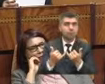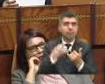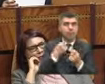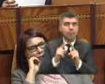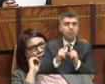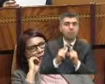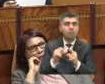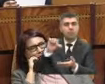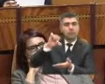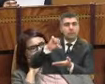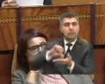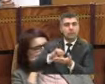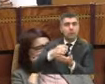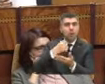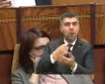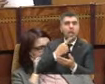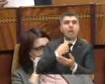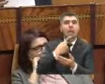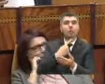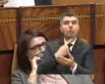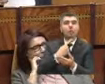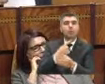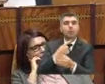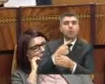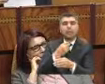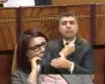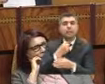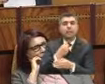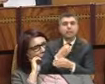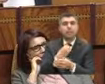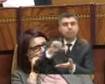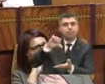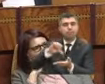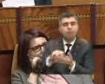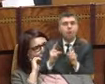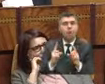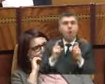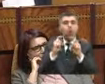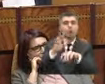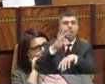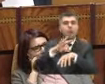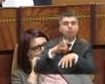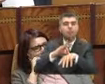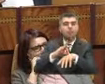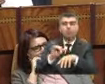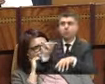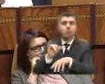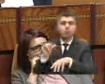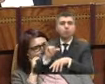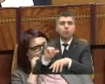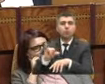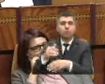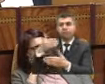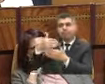السرطان بالناظور اللي كثر عليه الكلام. بغينا نعرفوا المركز واش غادي يكون في حي المطار، ولا غادي يكون في مستشفى الحسني، ولا ما غاديش